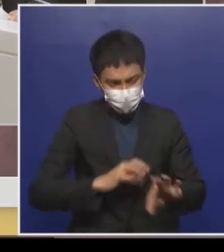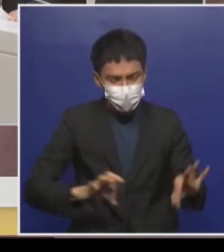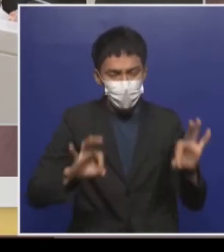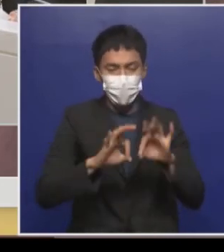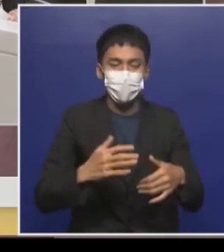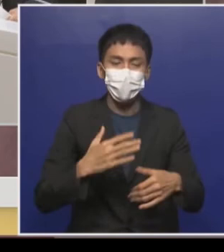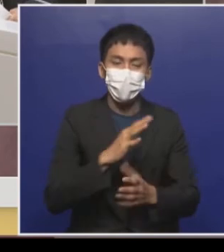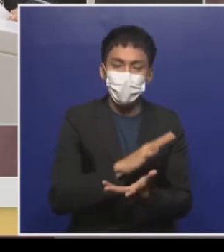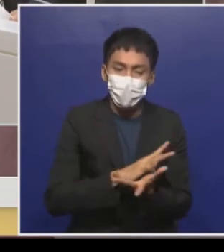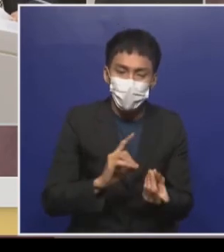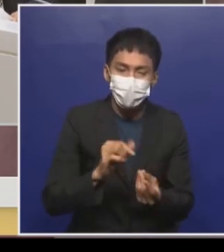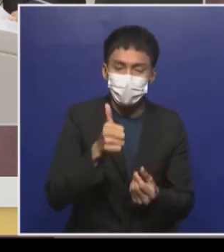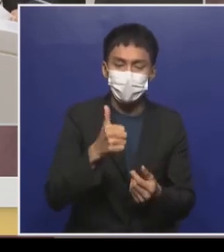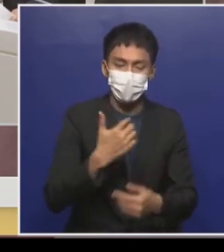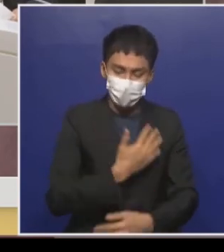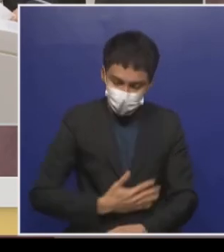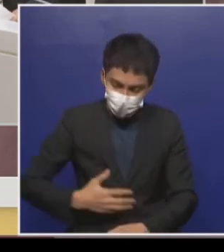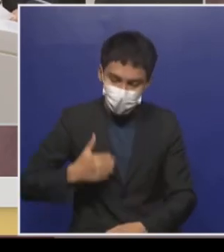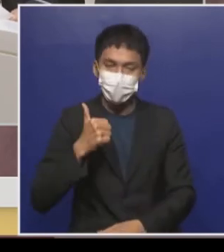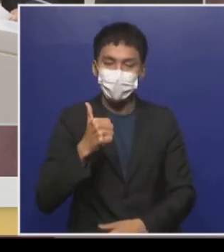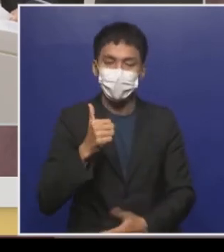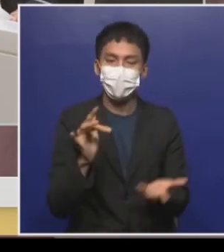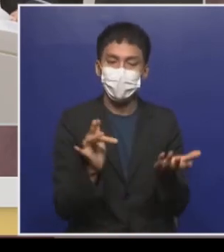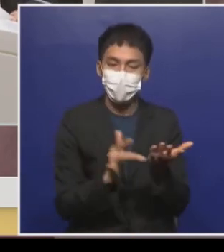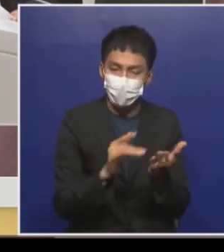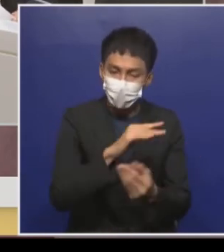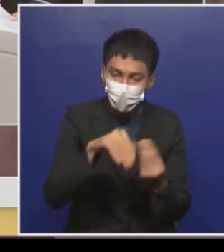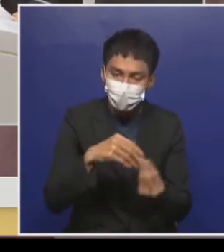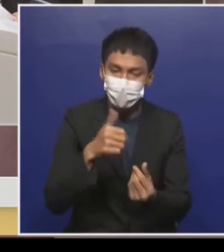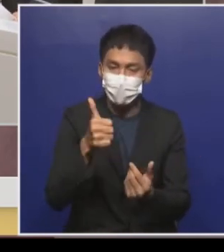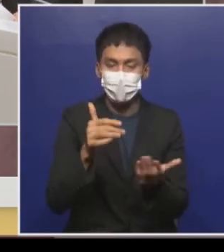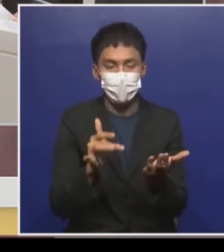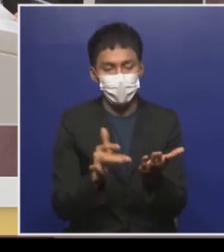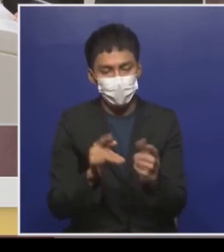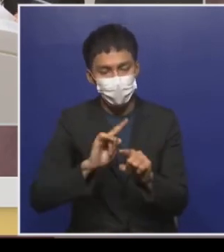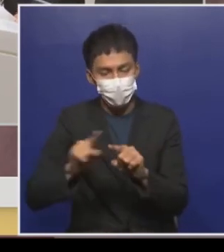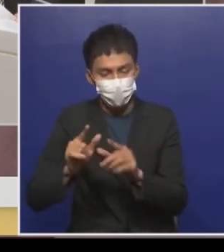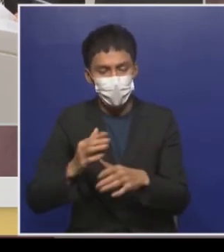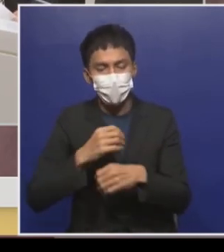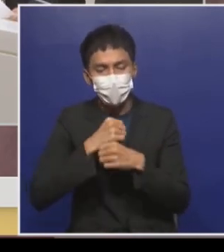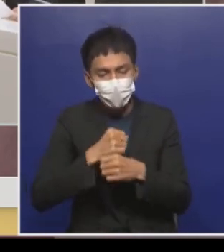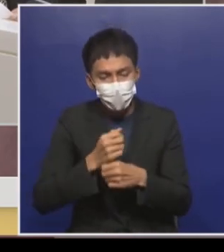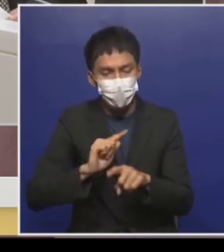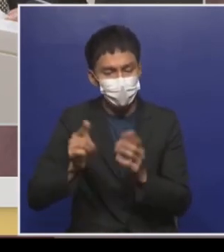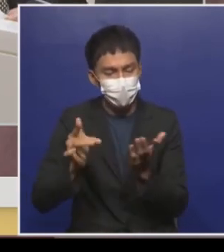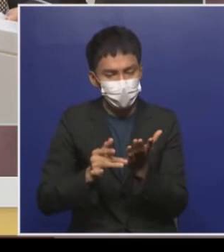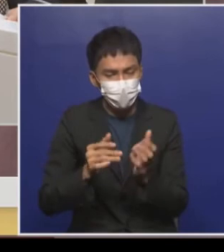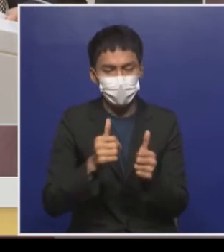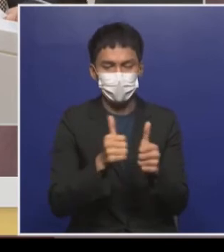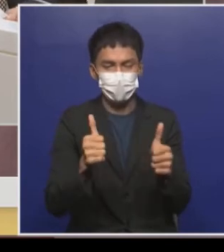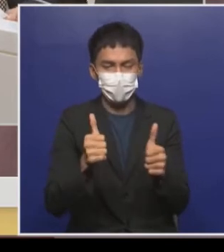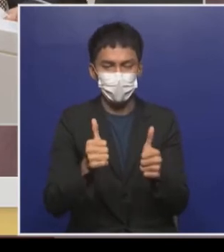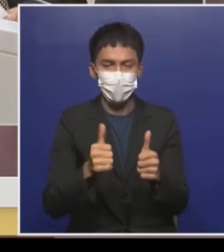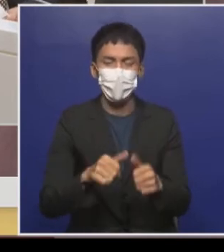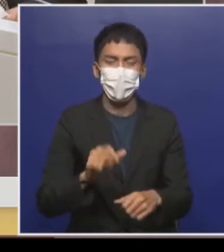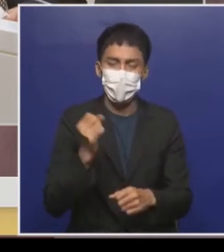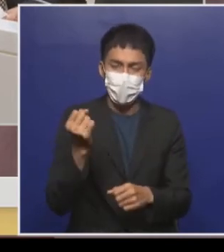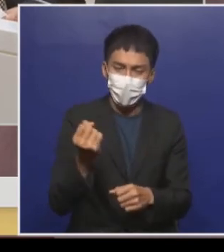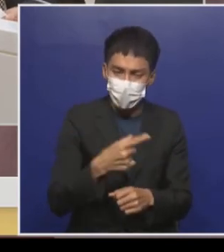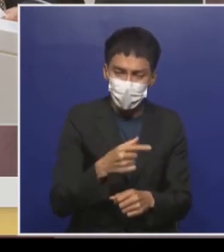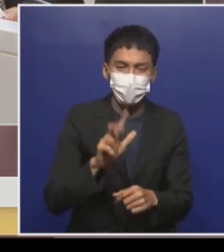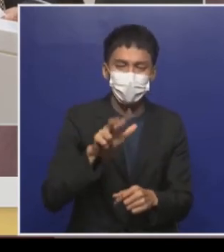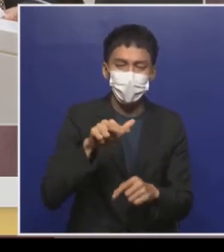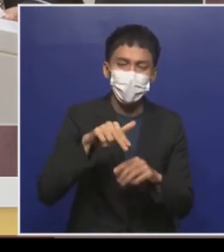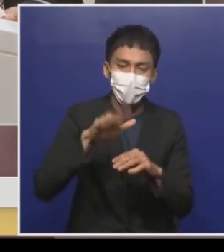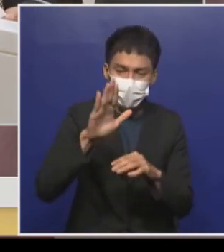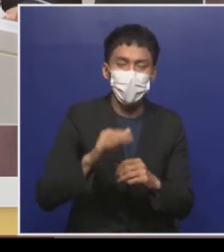ี่ดีสังคมที่ดี สิงแด lómที่ดีเทคโโยีทดูแล คนพิการ คนผู้สวงยุให้ดีได้มูลค่ามากกา 3,000 บา ต่เดอนแ่น